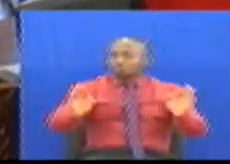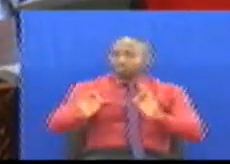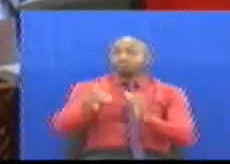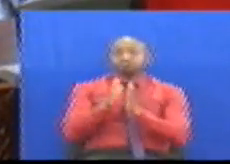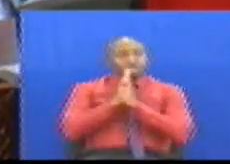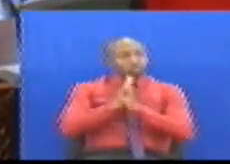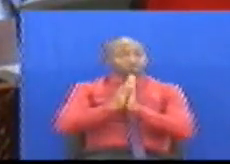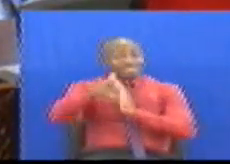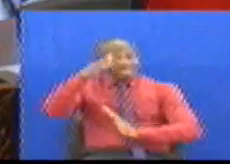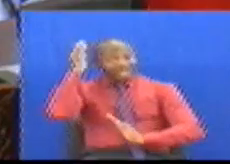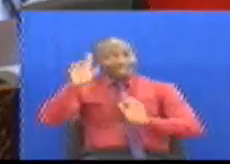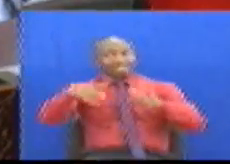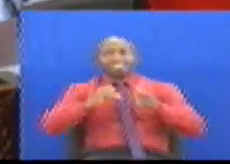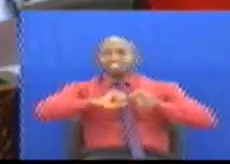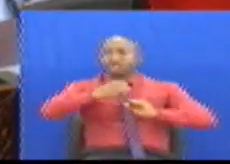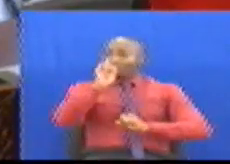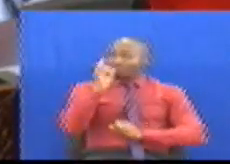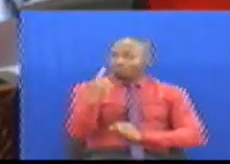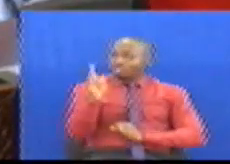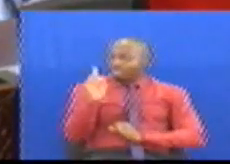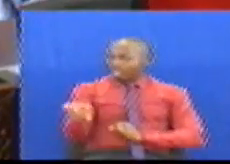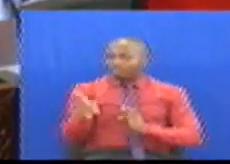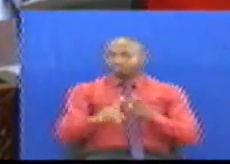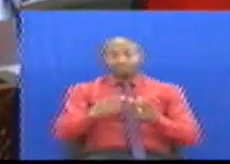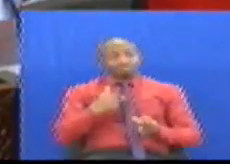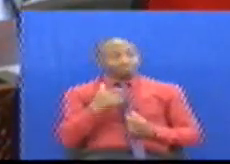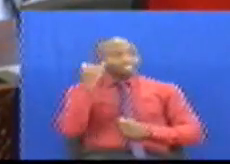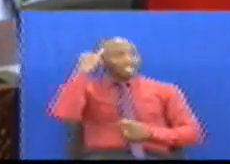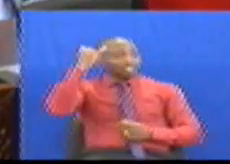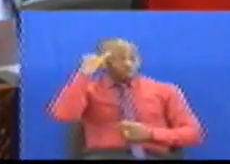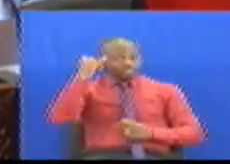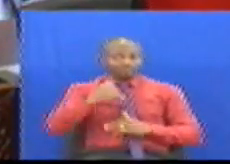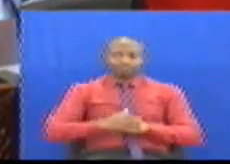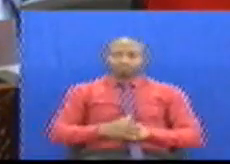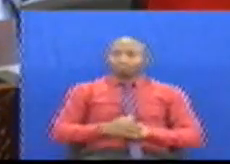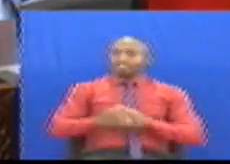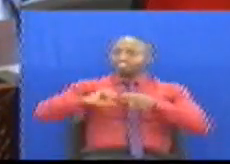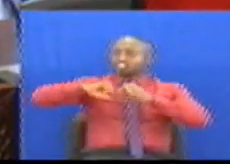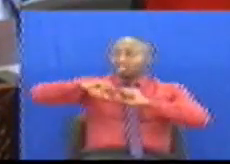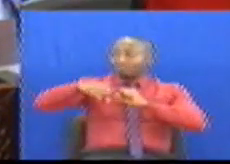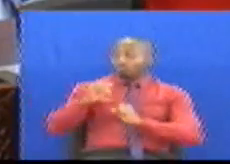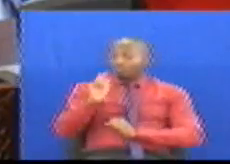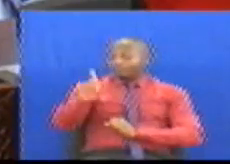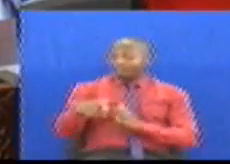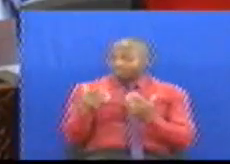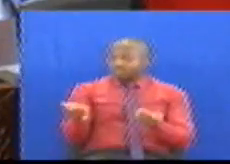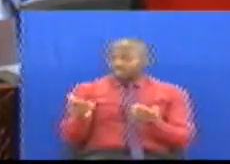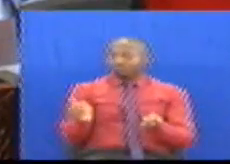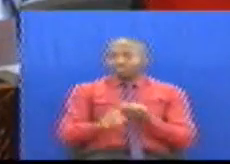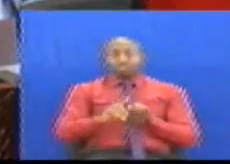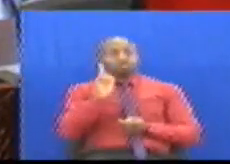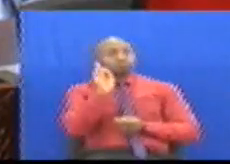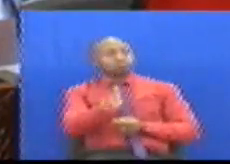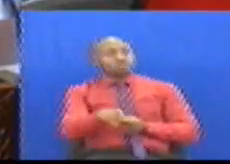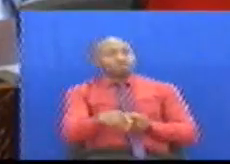isipokuwa hapa kuna changamoto moja na ningependa kushauri kwa serikali yangu. Changamoto iliyokuwepo hapa kumekuwa